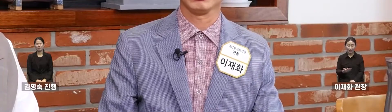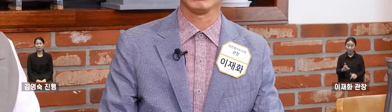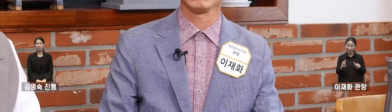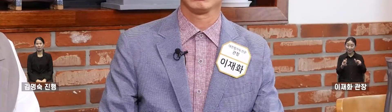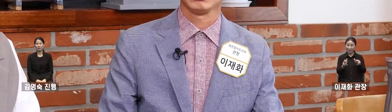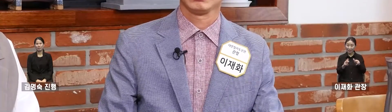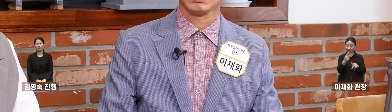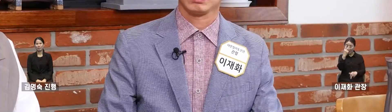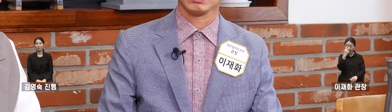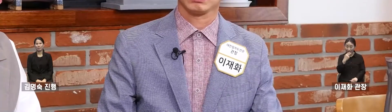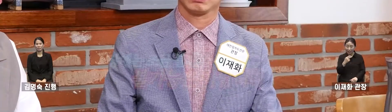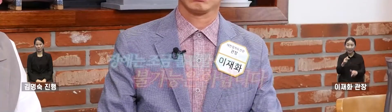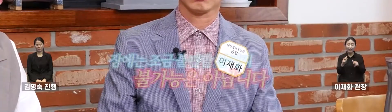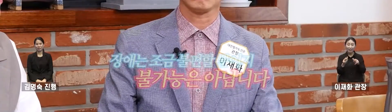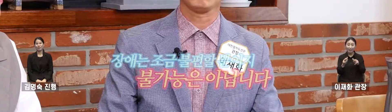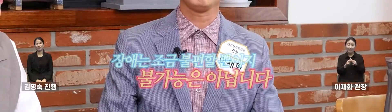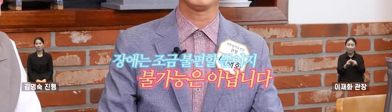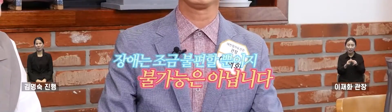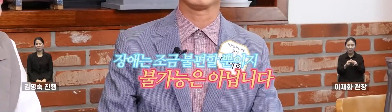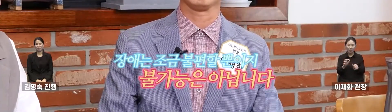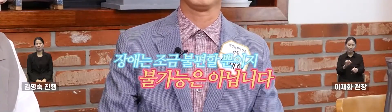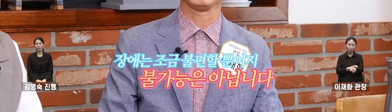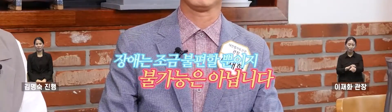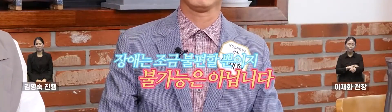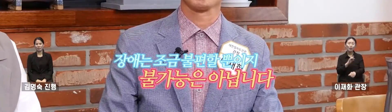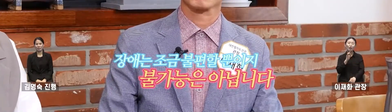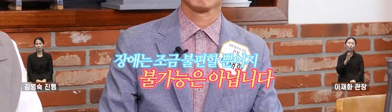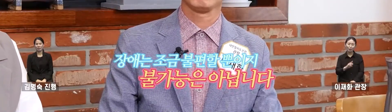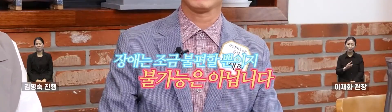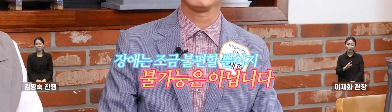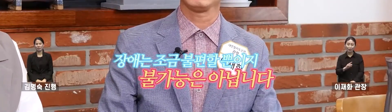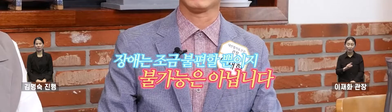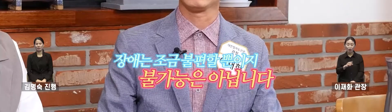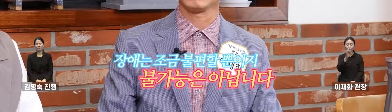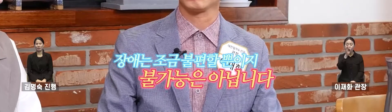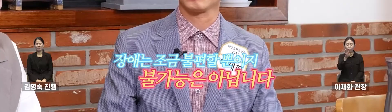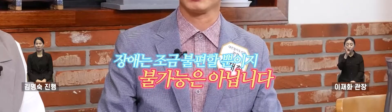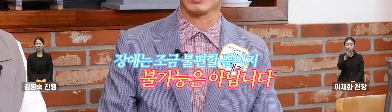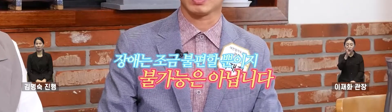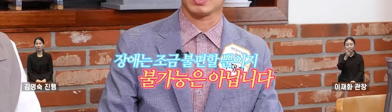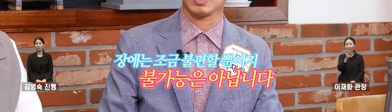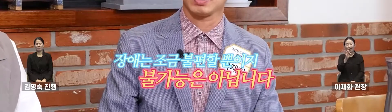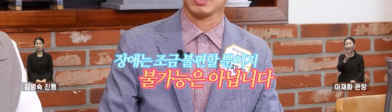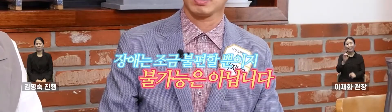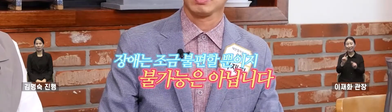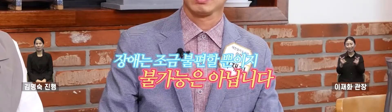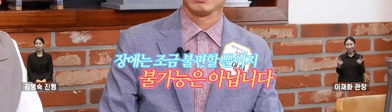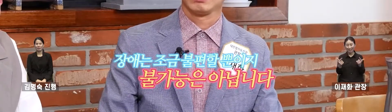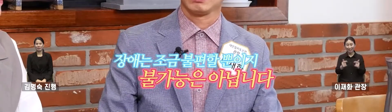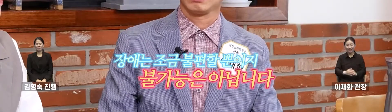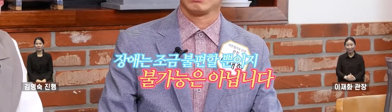장애라는 것은 조금 불편할 따름이지 불가능은 아닌 것 같습니다.